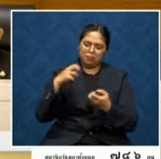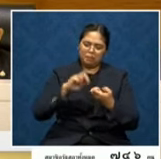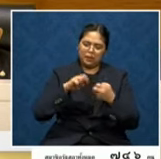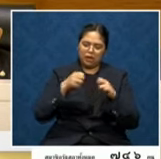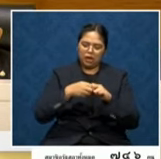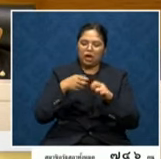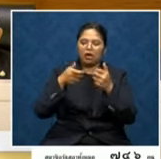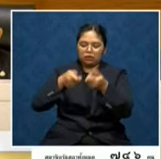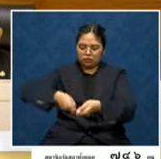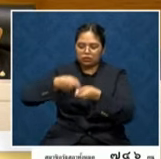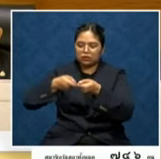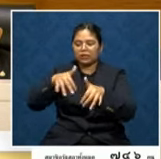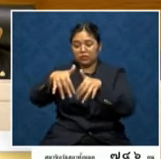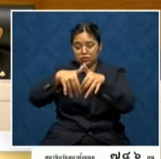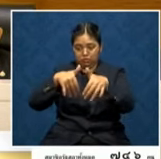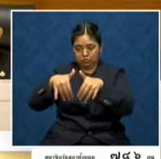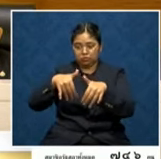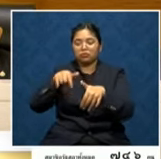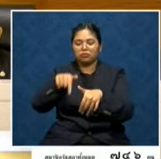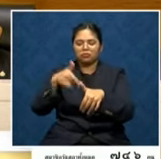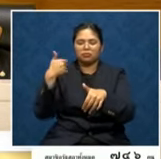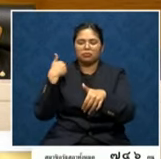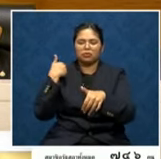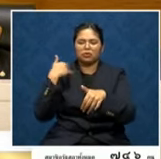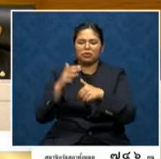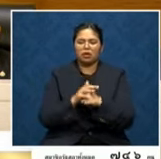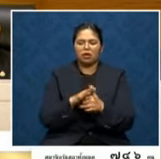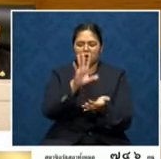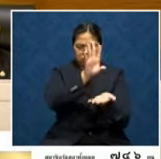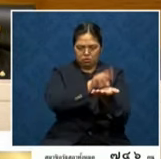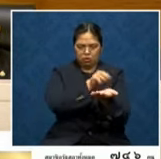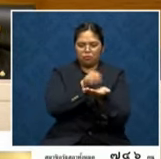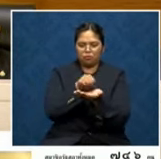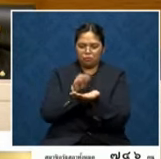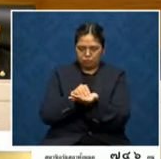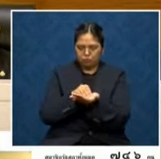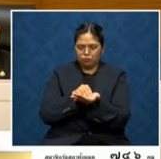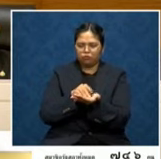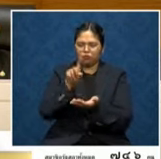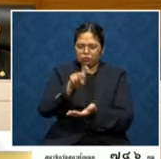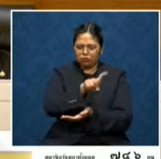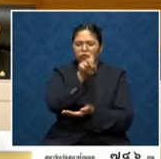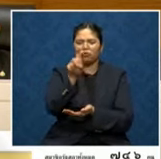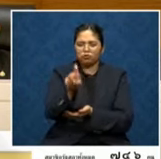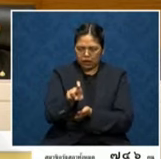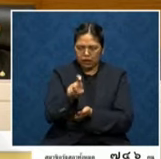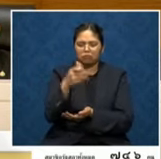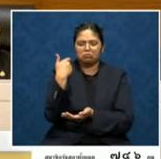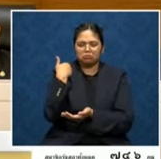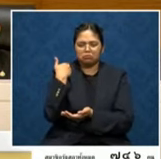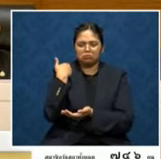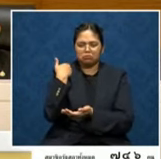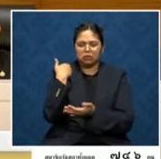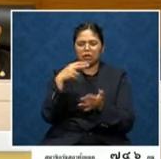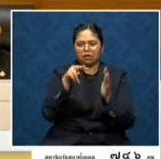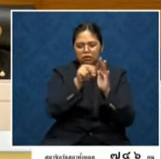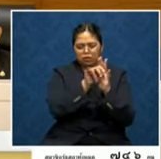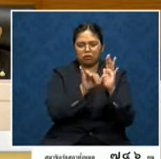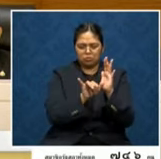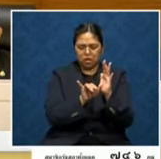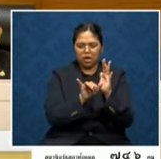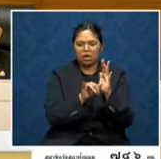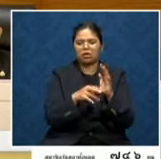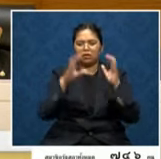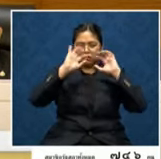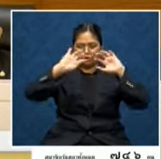ครับถามว่าข้อมูลทุกอย่างที่พวกท่านสงสัยนโยบายของรัฐบ